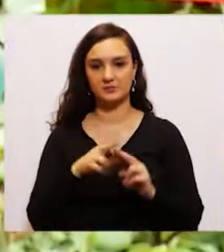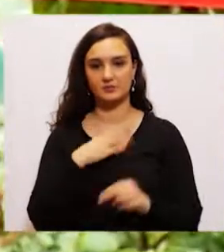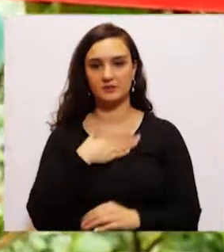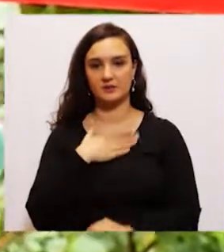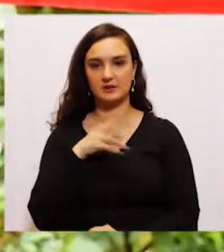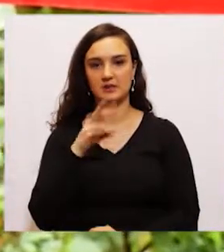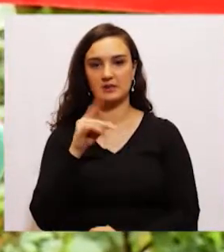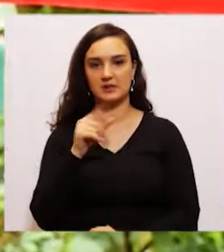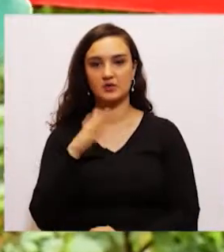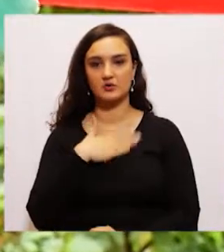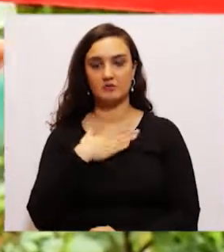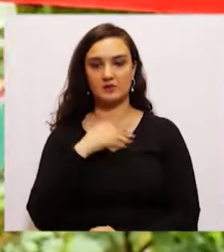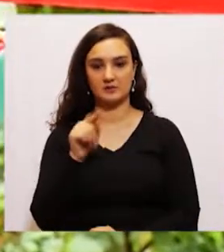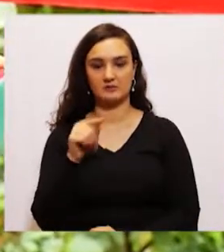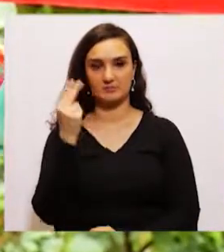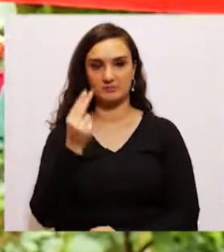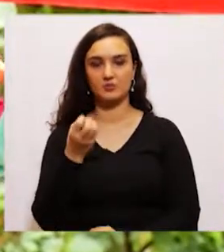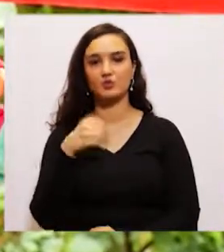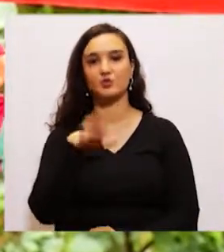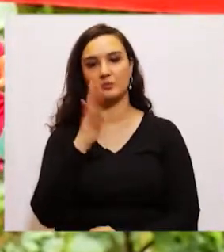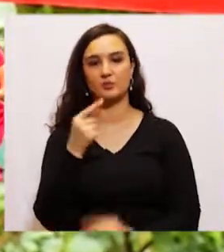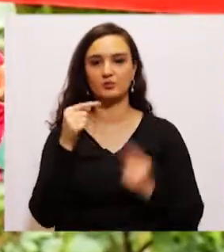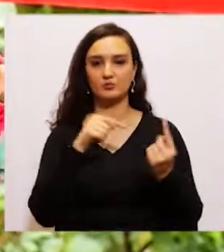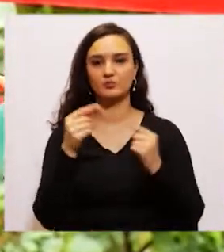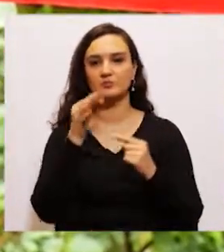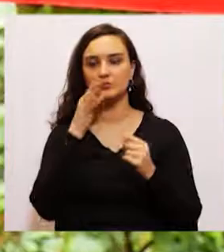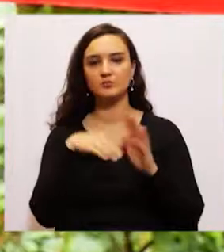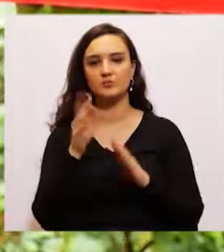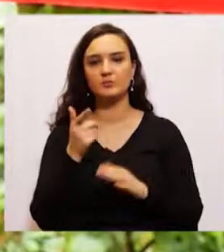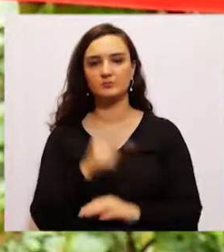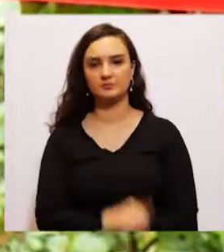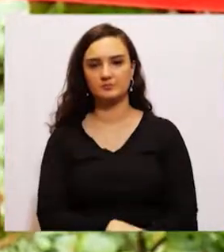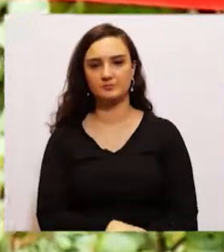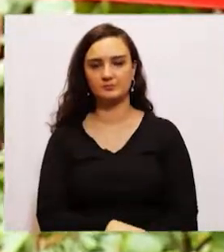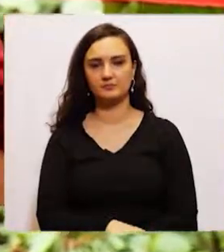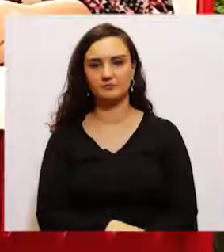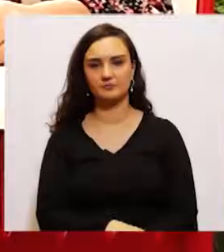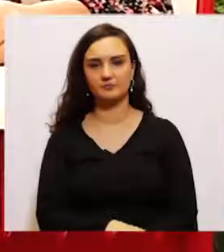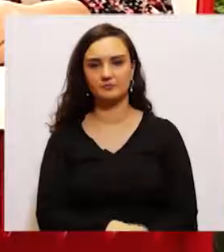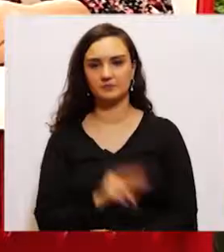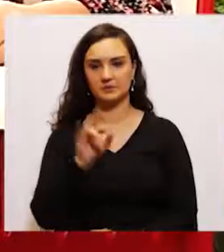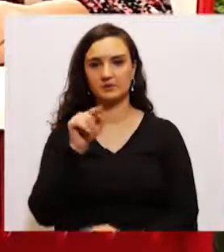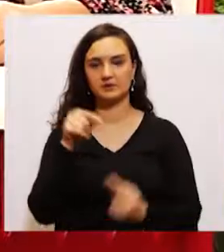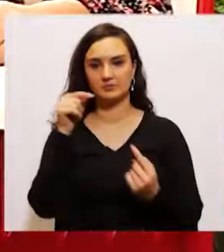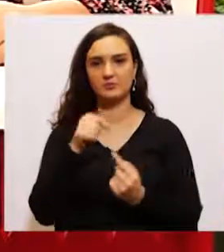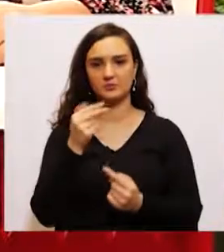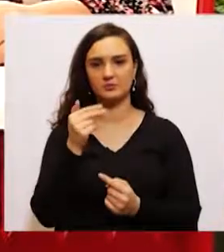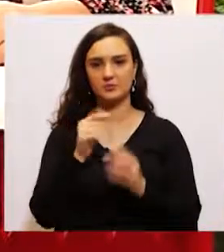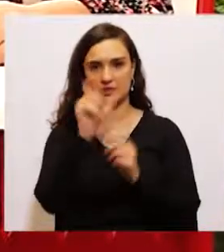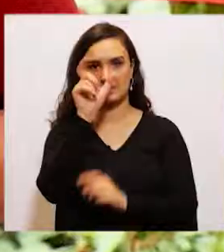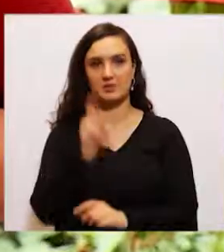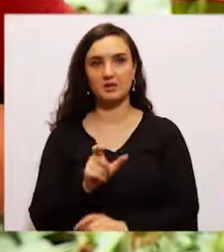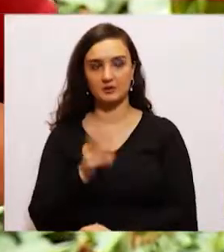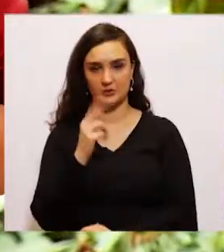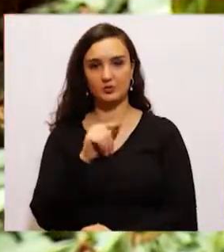ეს არის ჩვენი ფორმატი. ესე ჯობია თუ ესე როგორ გონიათ? აი, ლიზას ესე უფრო არ მოუხდება სიმაღლეში.